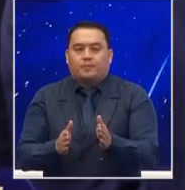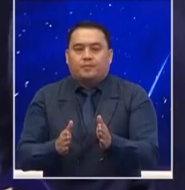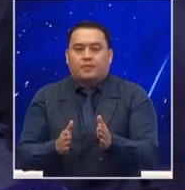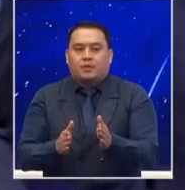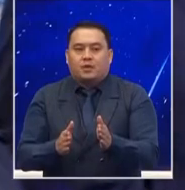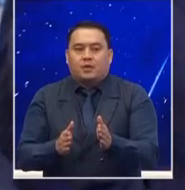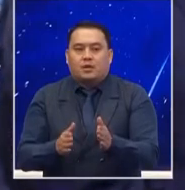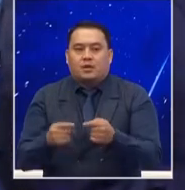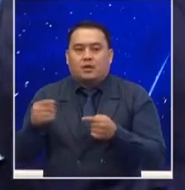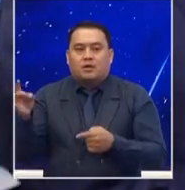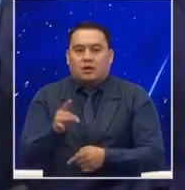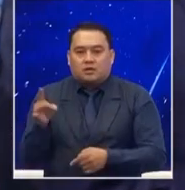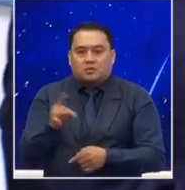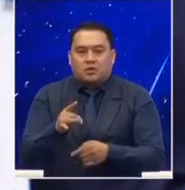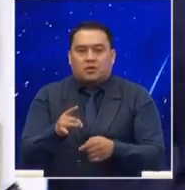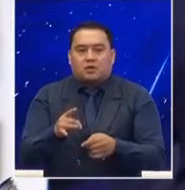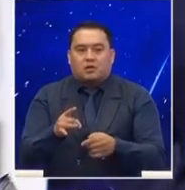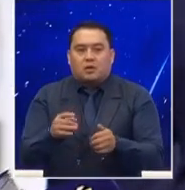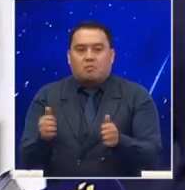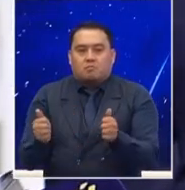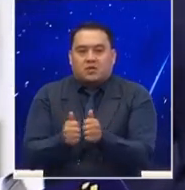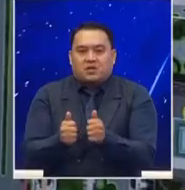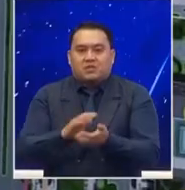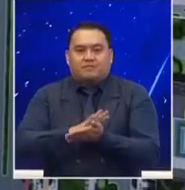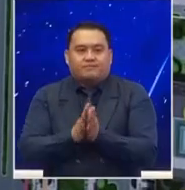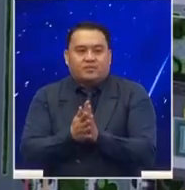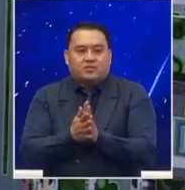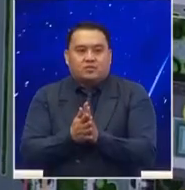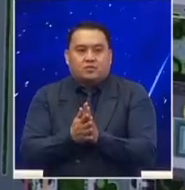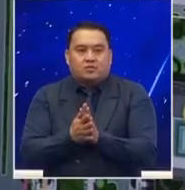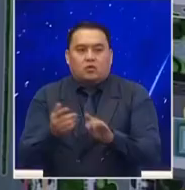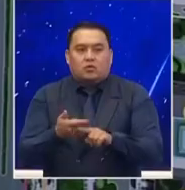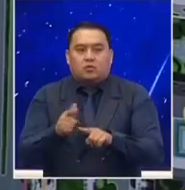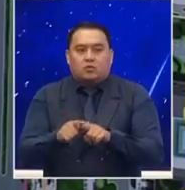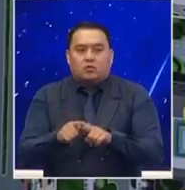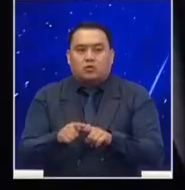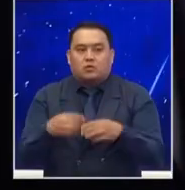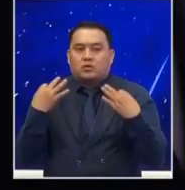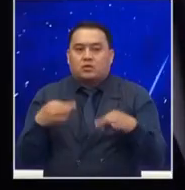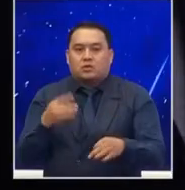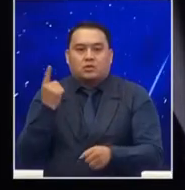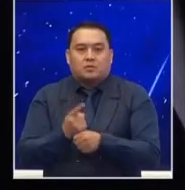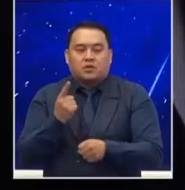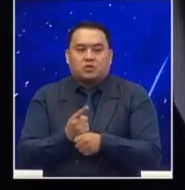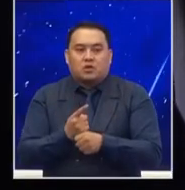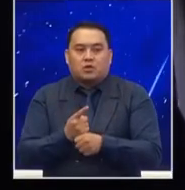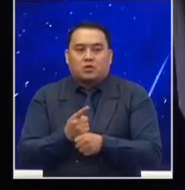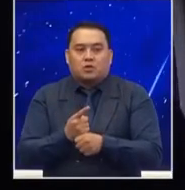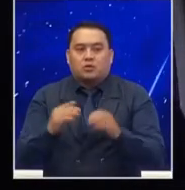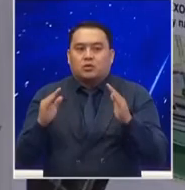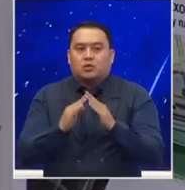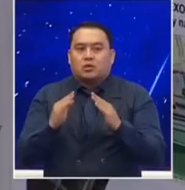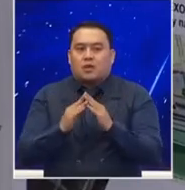стоять. И на расстоянии лагерь бы мне прямо тык-притык. Вот такой я в жизни не увидел. Поняли, да? Вот так дома нельзя